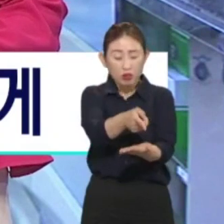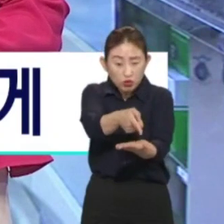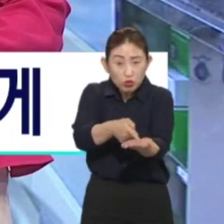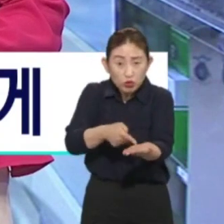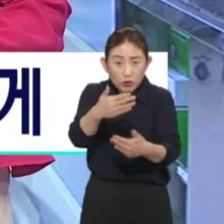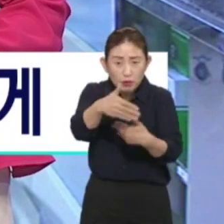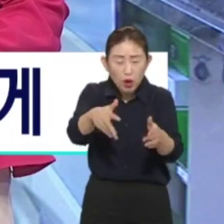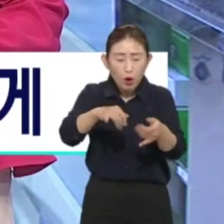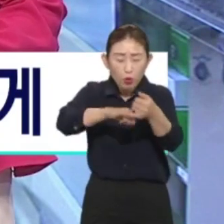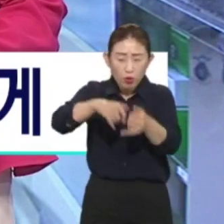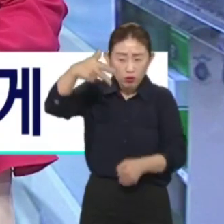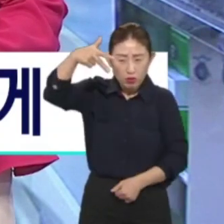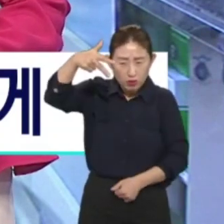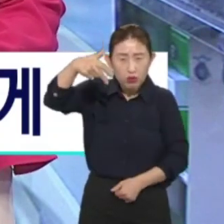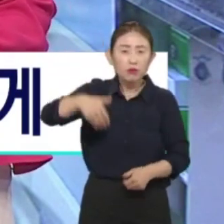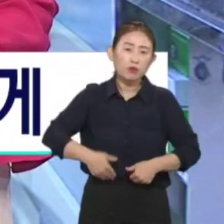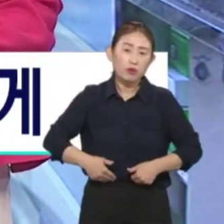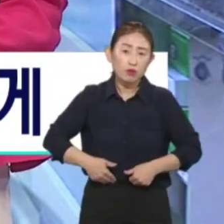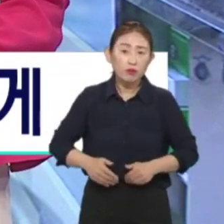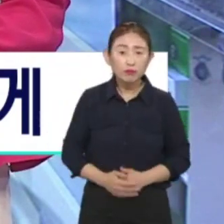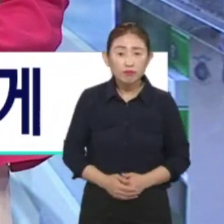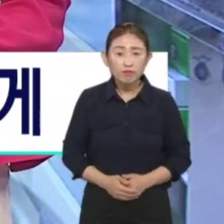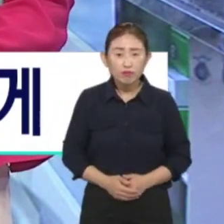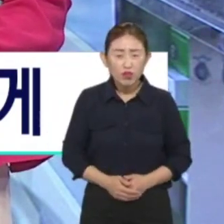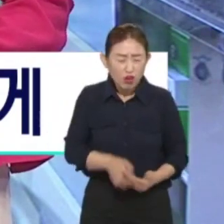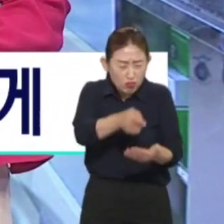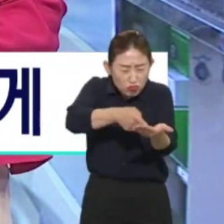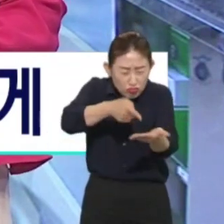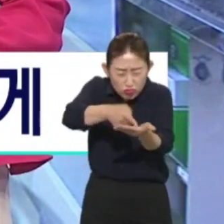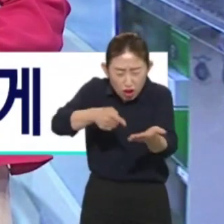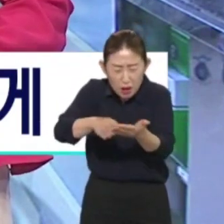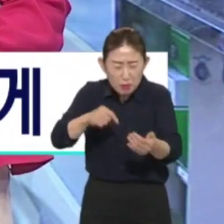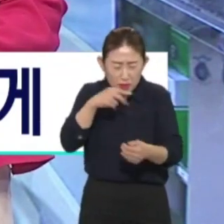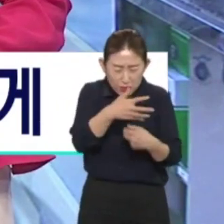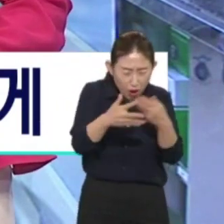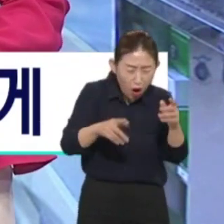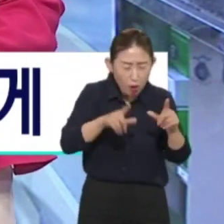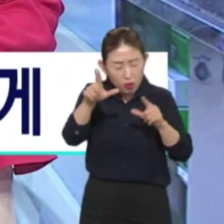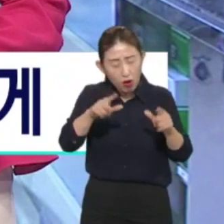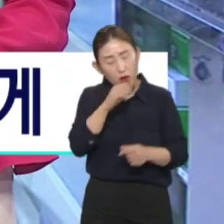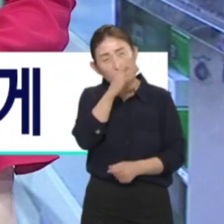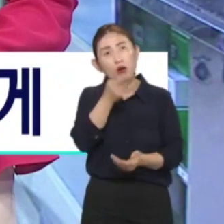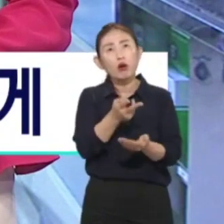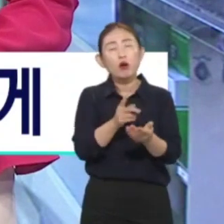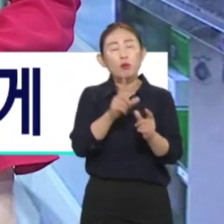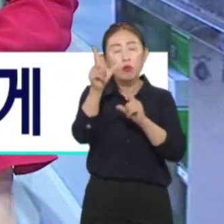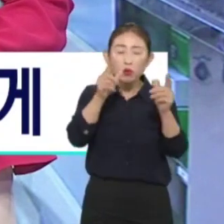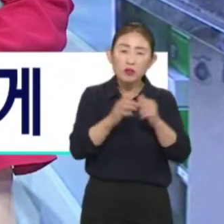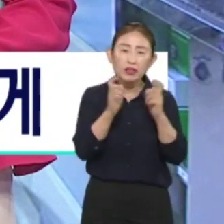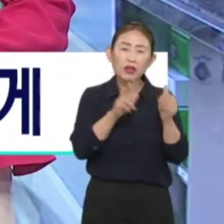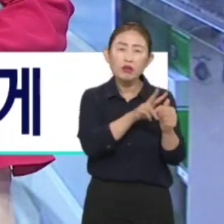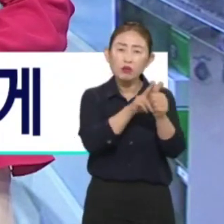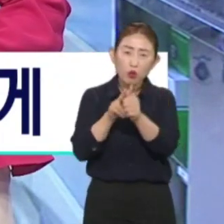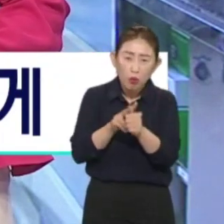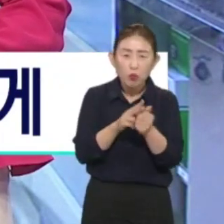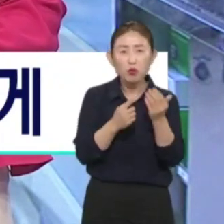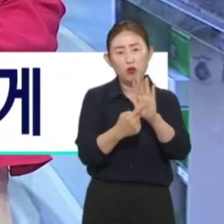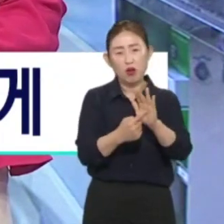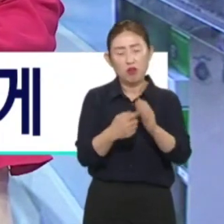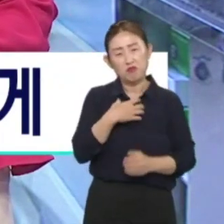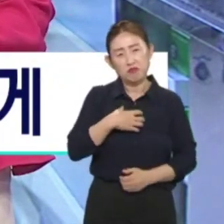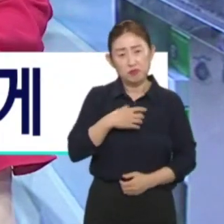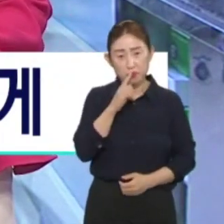반드시 CCTV를 설치해야 합니다. 하지만 적나라한 수술 과정과 환자의 모습 등 민감한 개인정보 노출을 우려하는